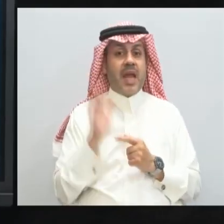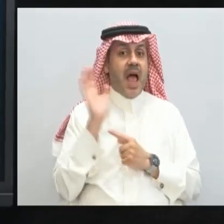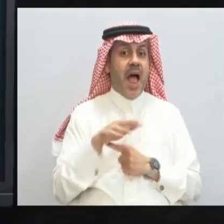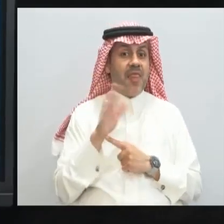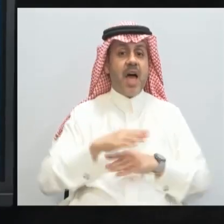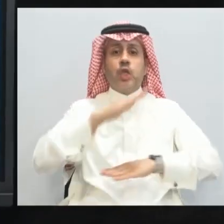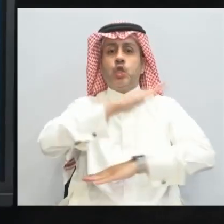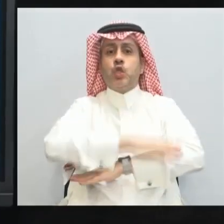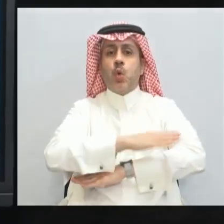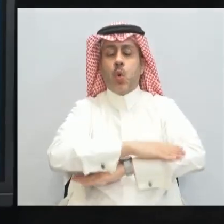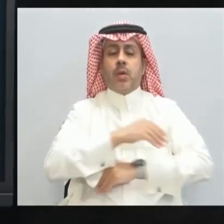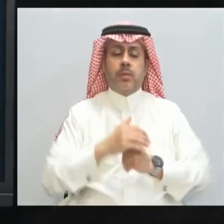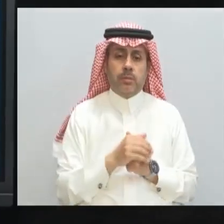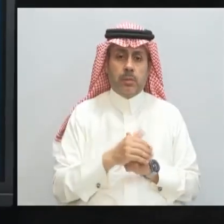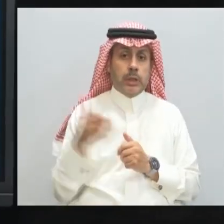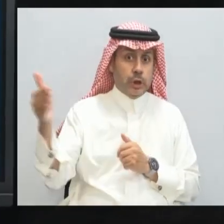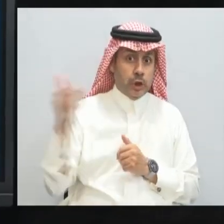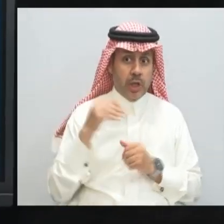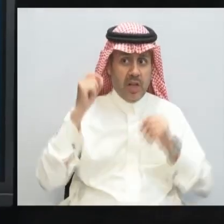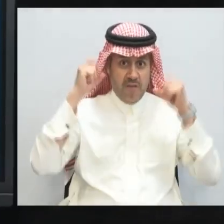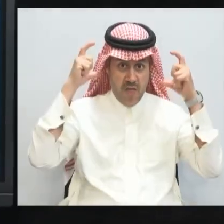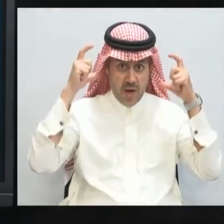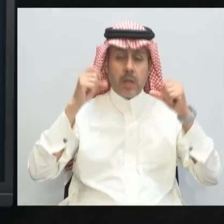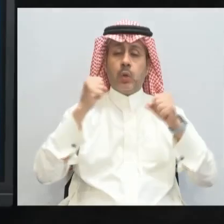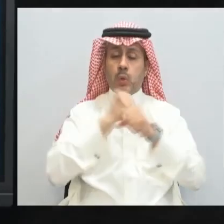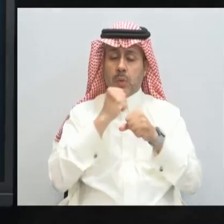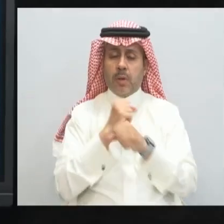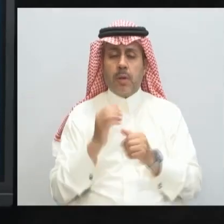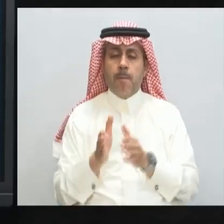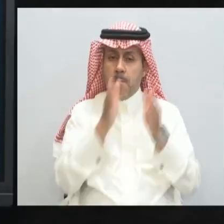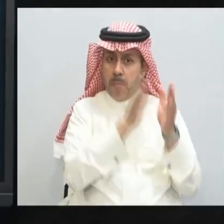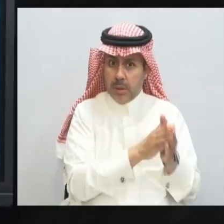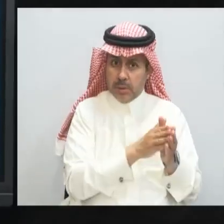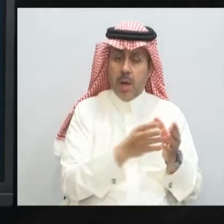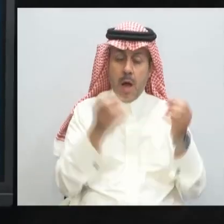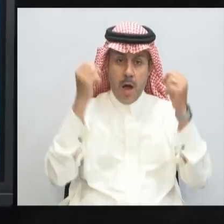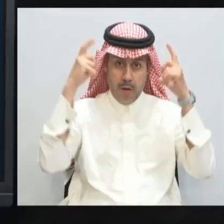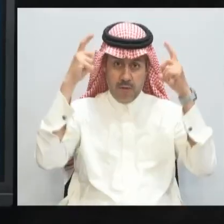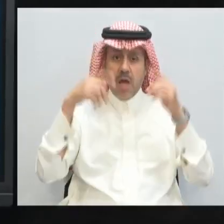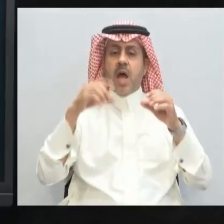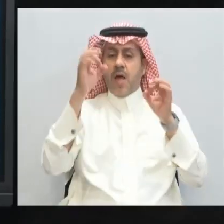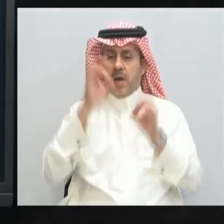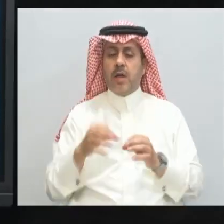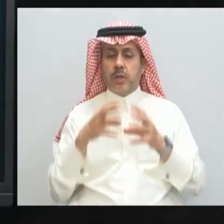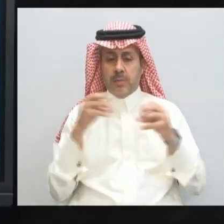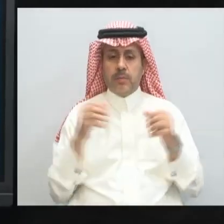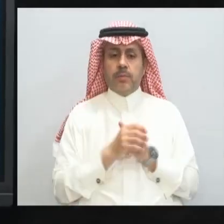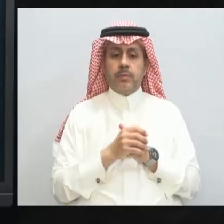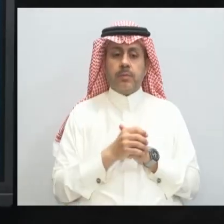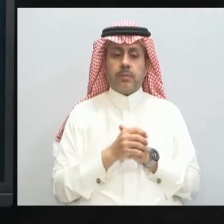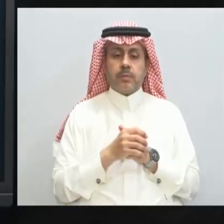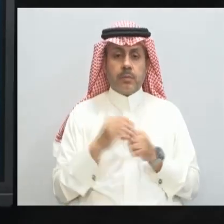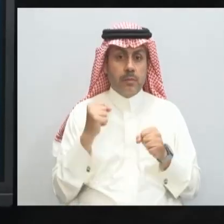التطبيقات السلوكيه التي جاءت في اذهاننا ونريد ان نطبقها بعد ان ننهي هذا الدرس سنقيم في بيتنا